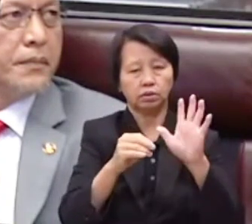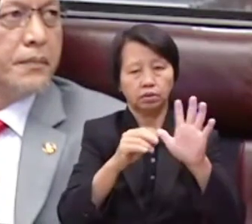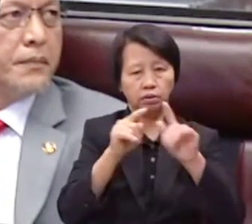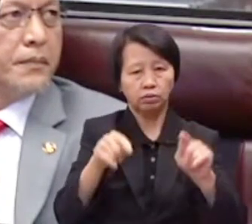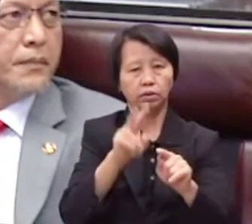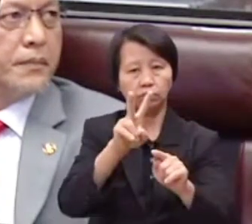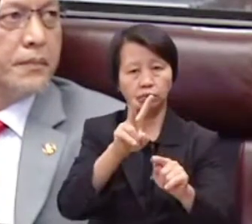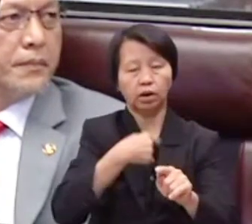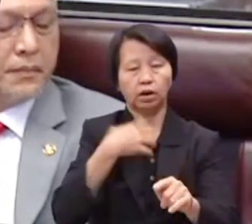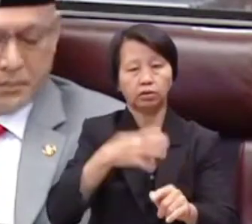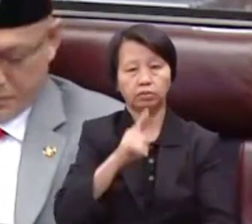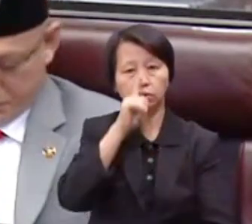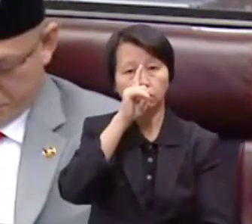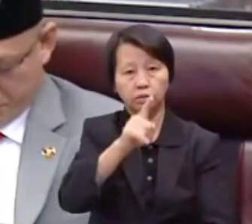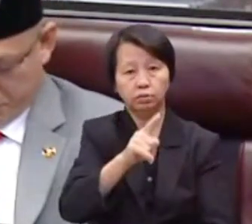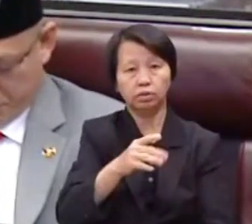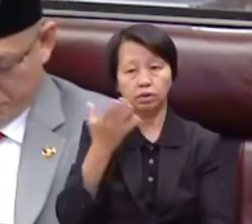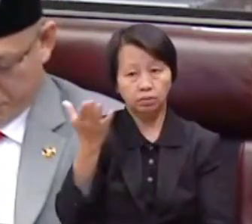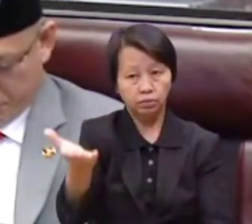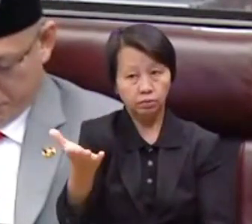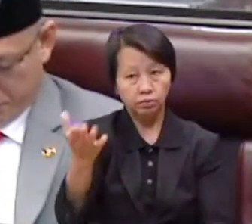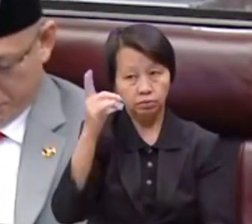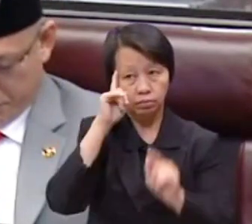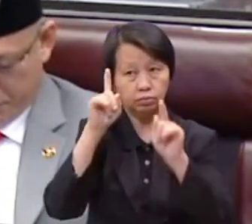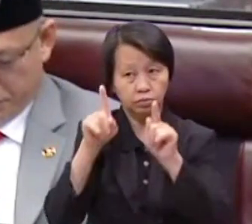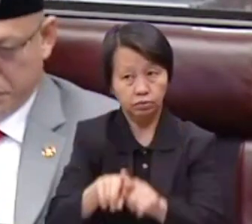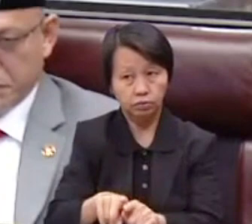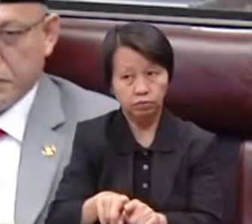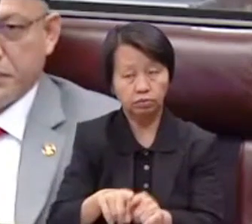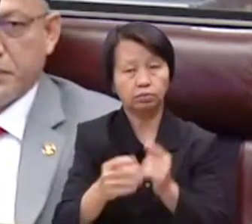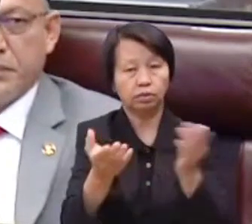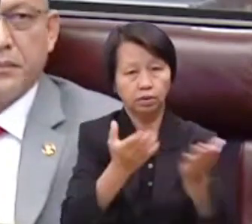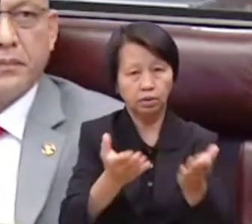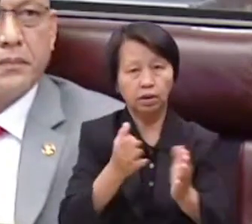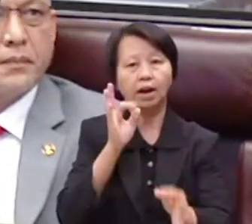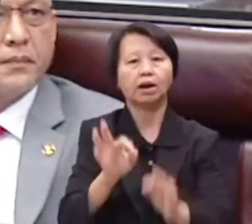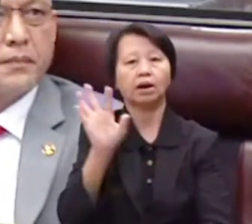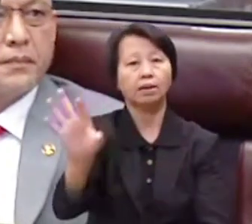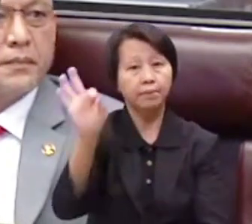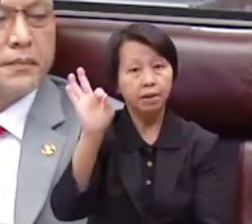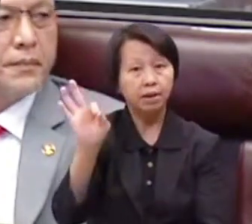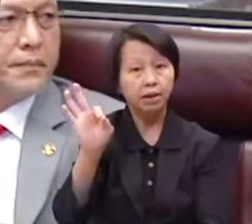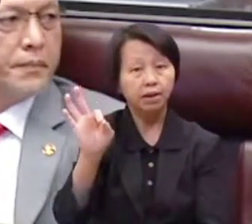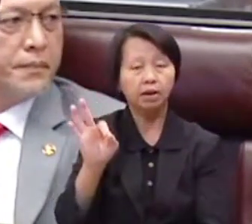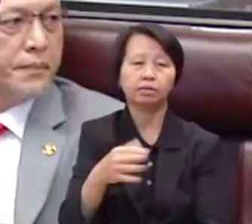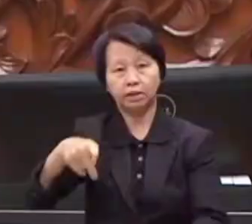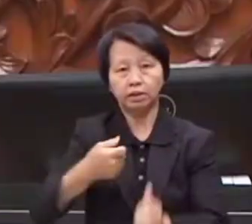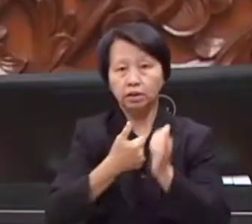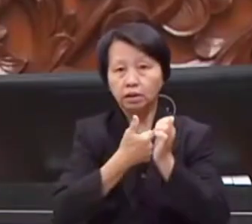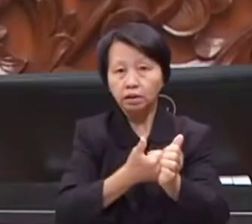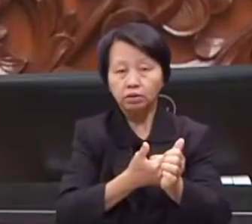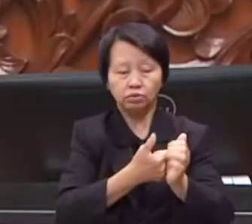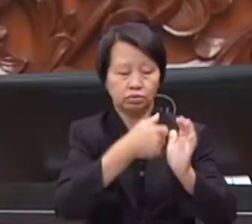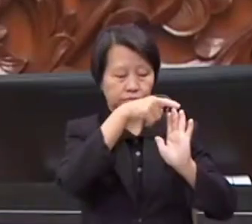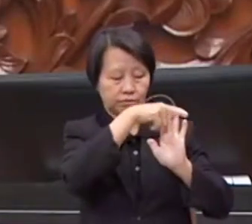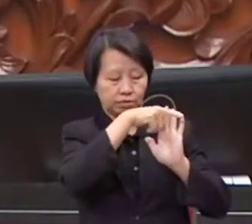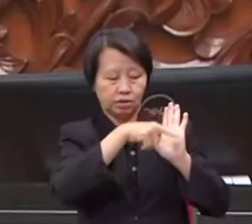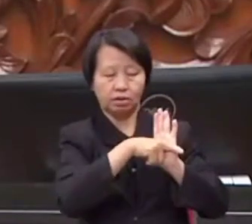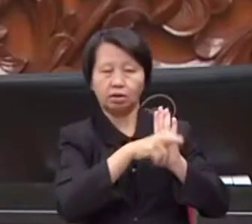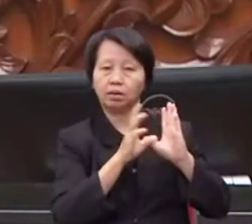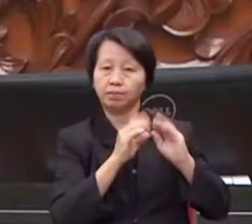Saya telah memastikan bahwa beliau bersetuju untuk berkemah jika dipilih Terima kasih peraturan